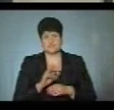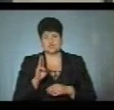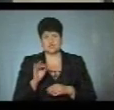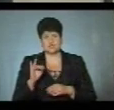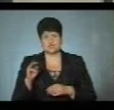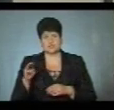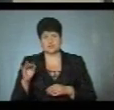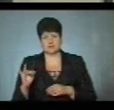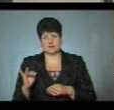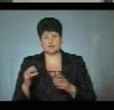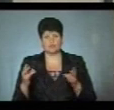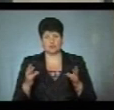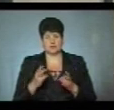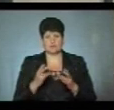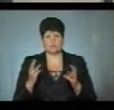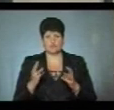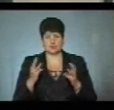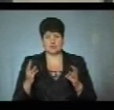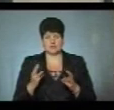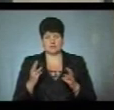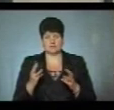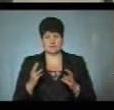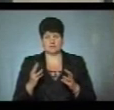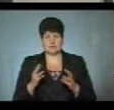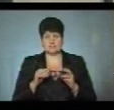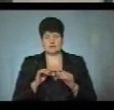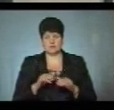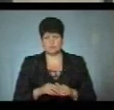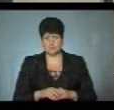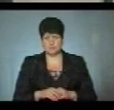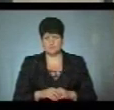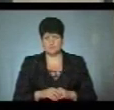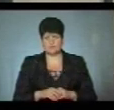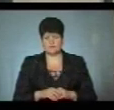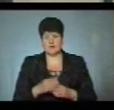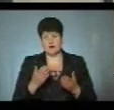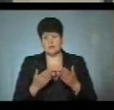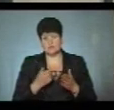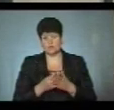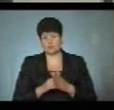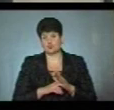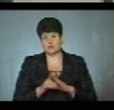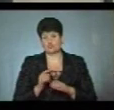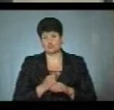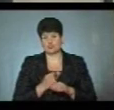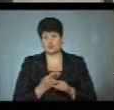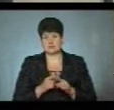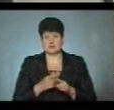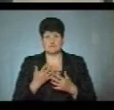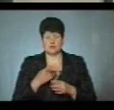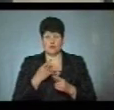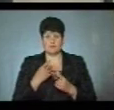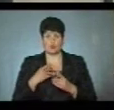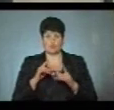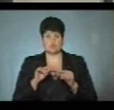щити необхідними, пожежні щити необхідними засобами. Але до початку роботи, це ж я кажу, ми